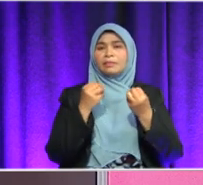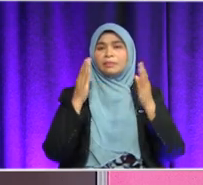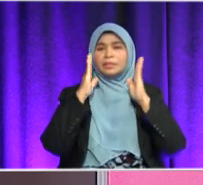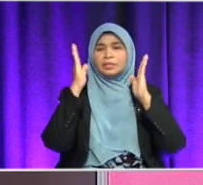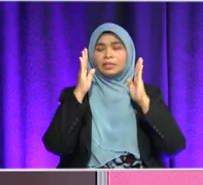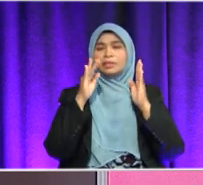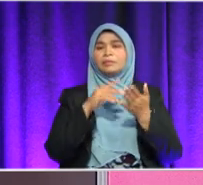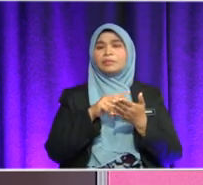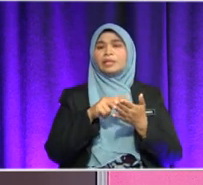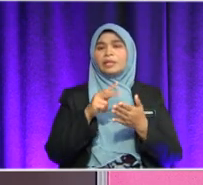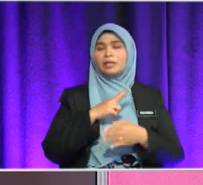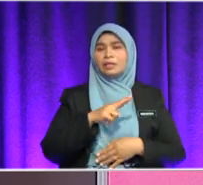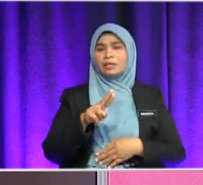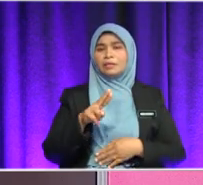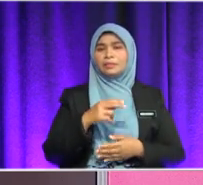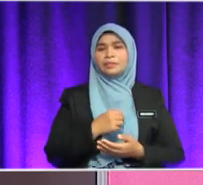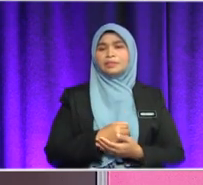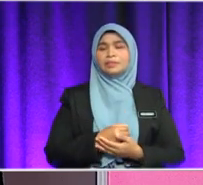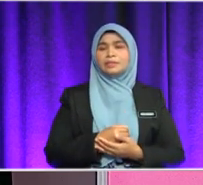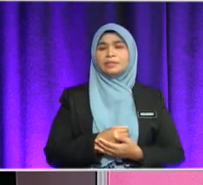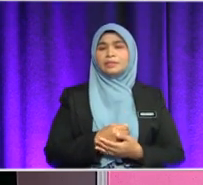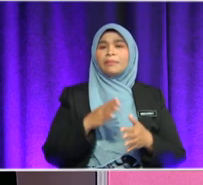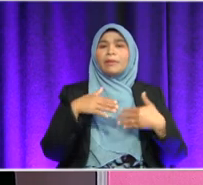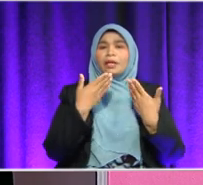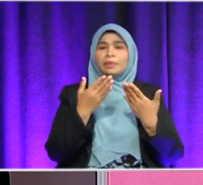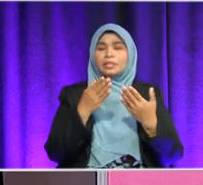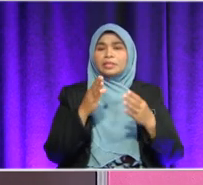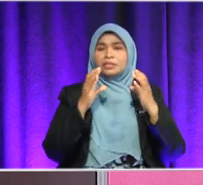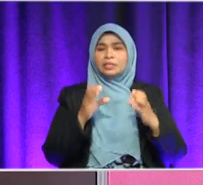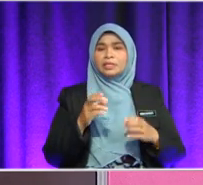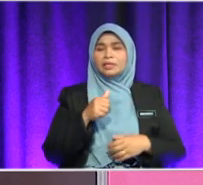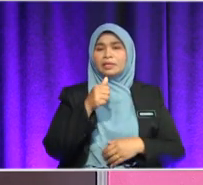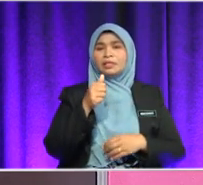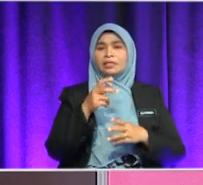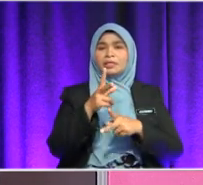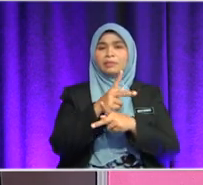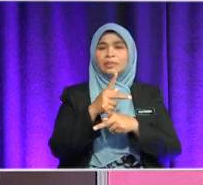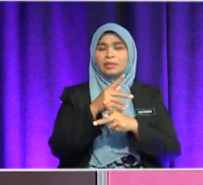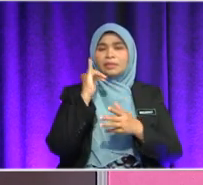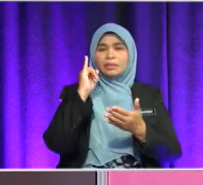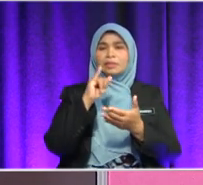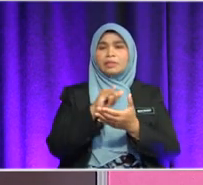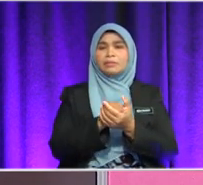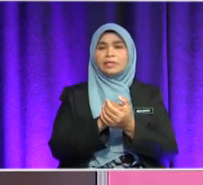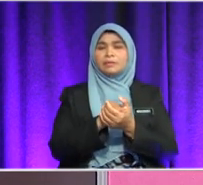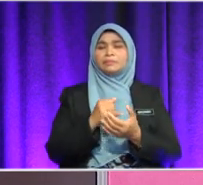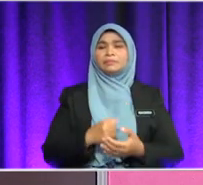dan kepercayaan stimulusnya soal alandia Bagaimana cara anda memelihara iman dalam situasi berikut